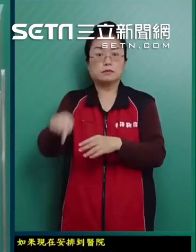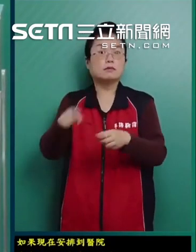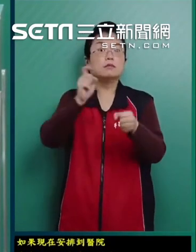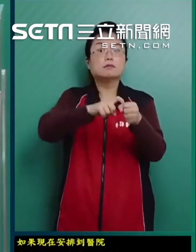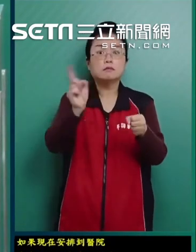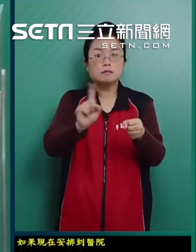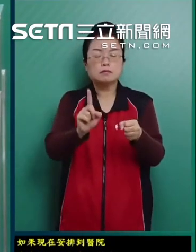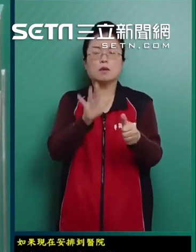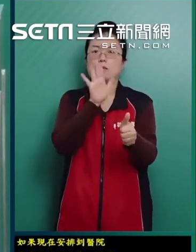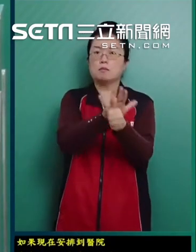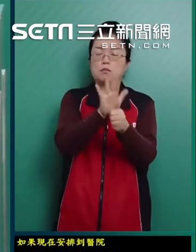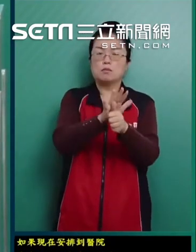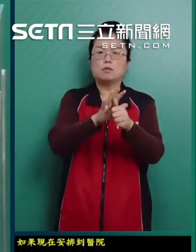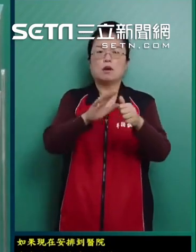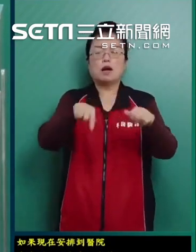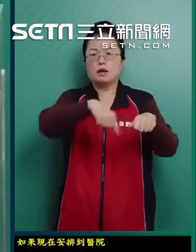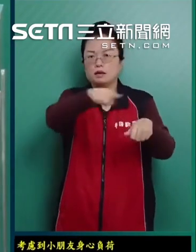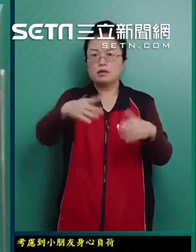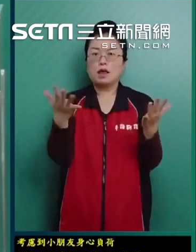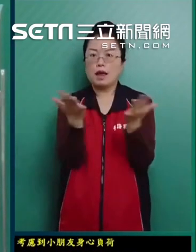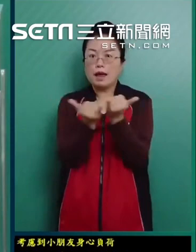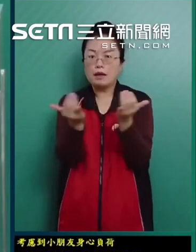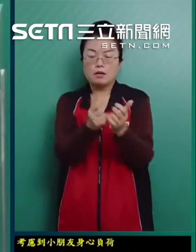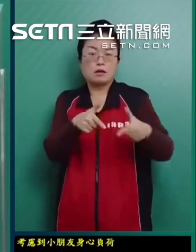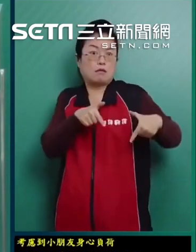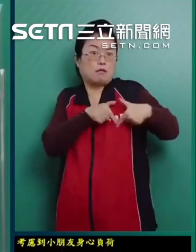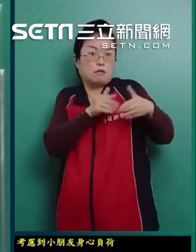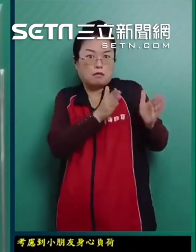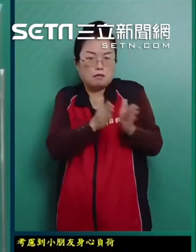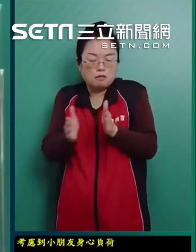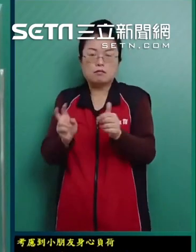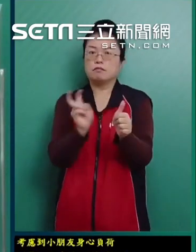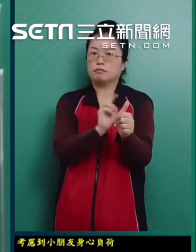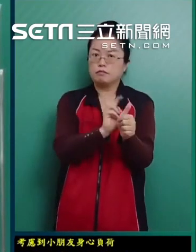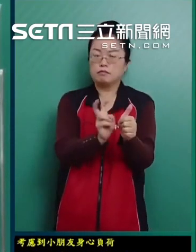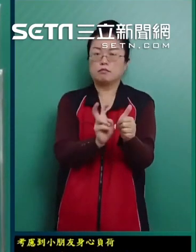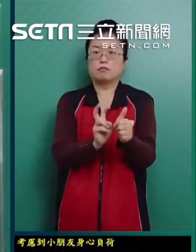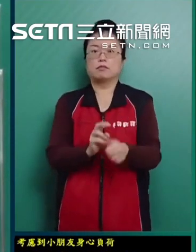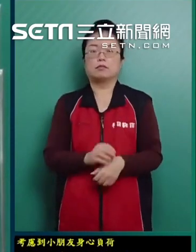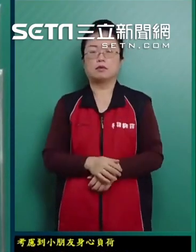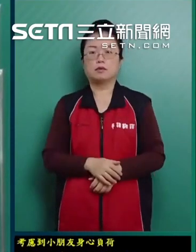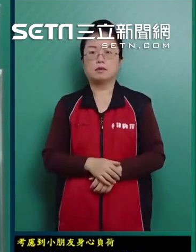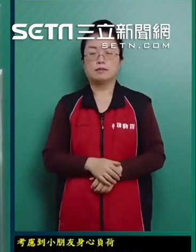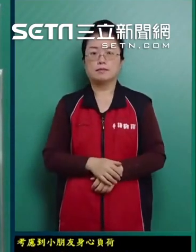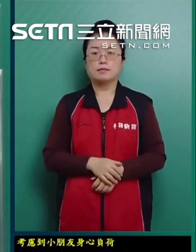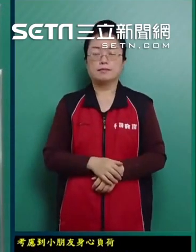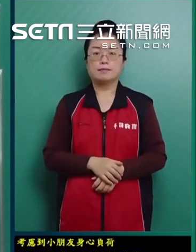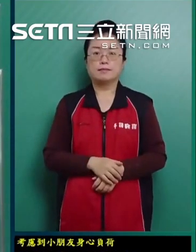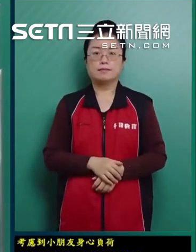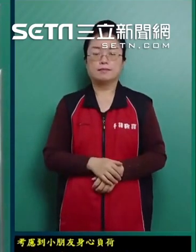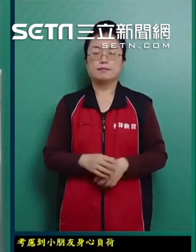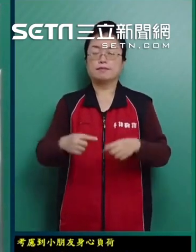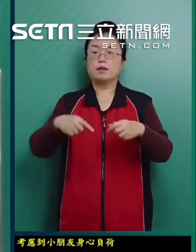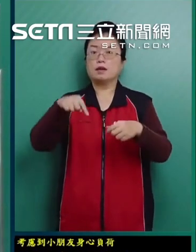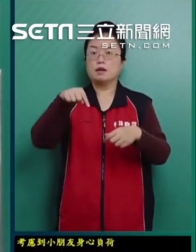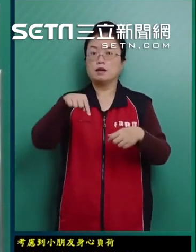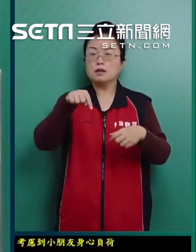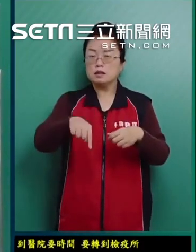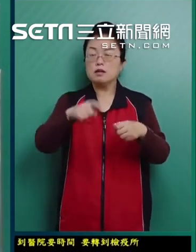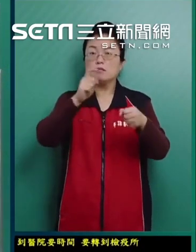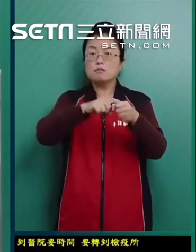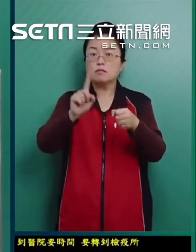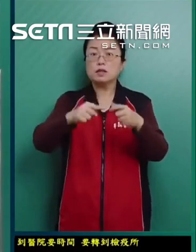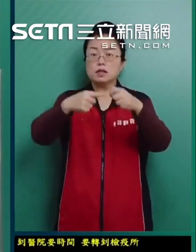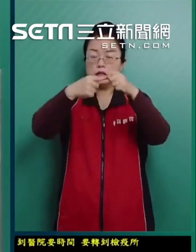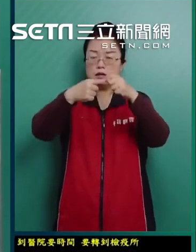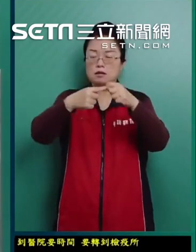一个心灵上的一个照顾了哈。所以还是跟大家说明为什么昨天是这样安排。第一个是兼顾防疫跟我们市民的